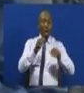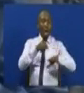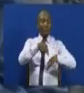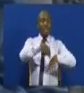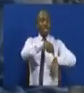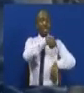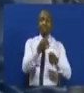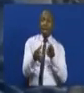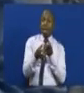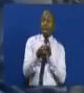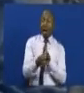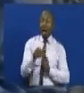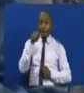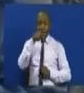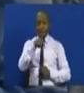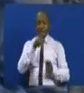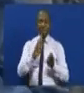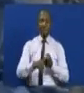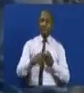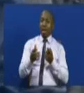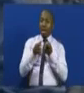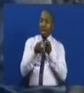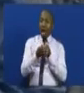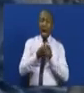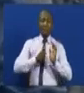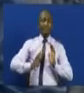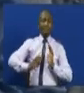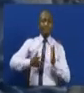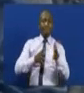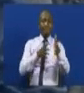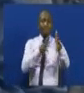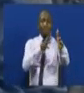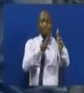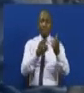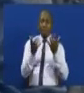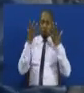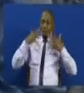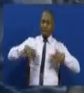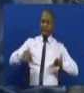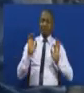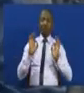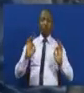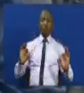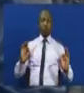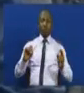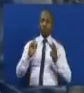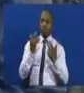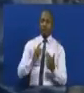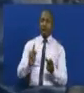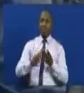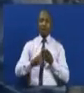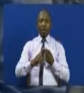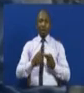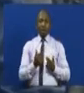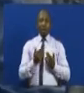tunaita vasodilation. Damu inakimbia katika surface ya mwili wako vizuri, homa inapungua,